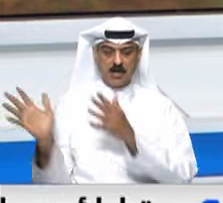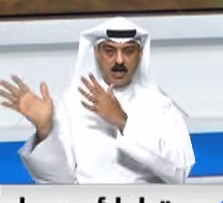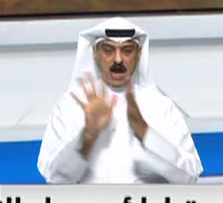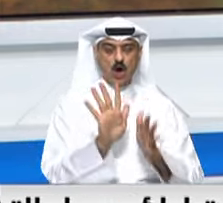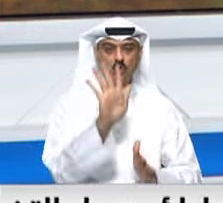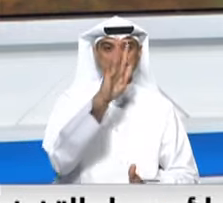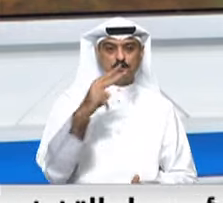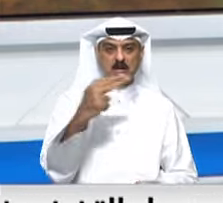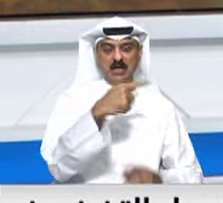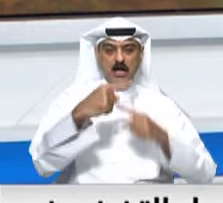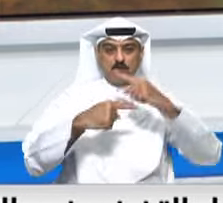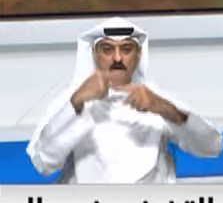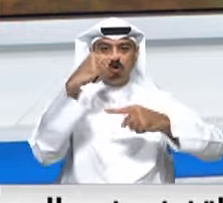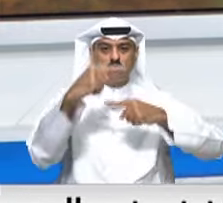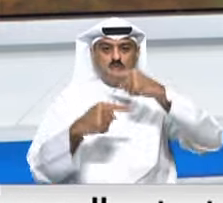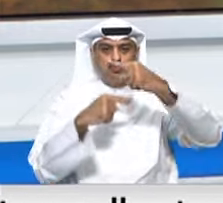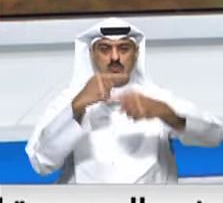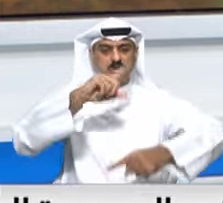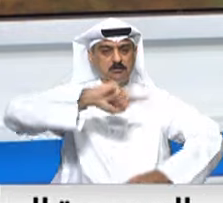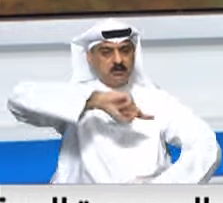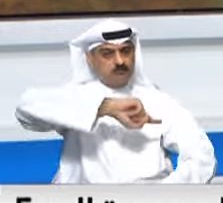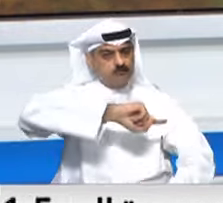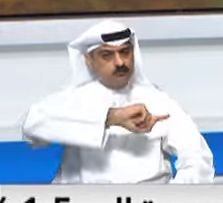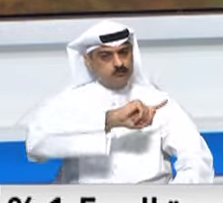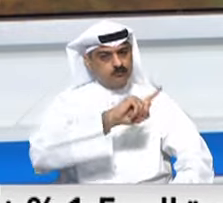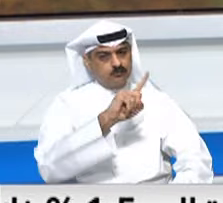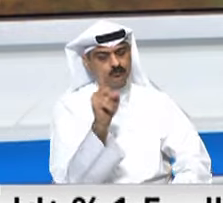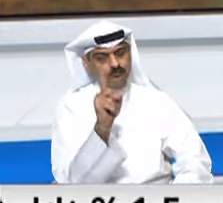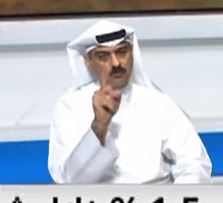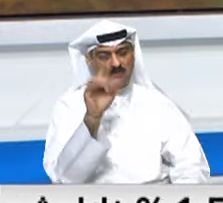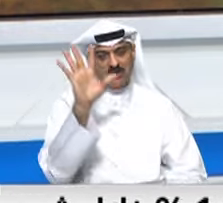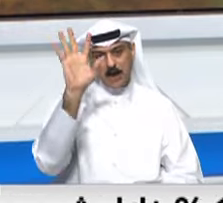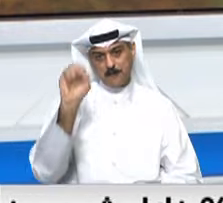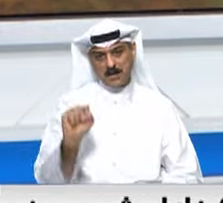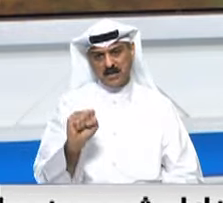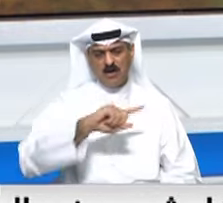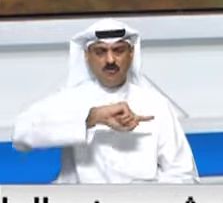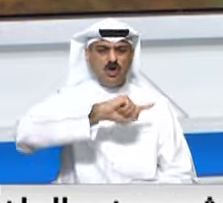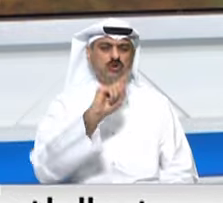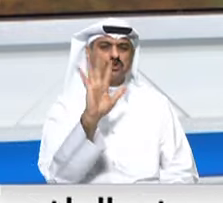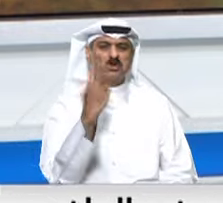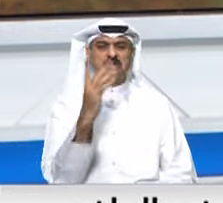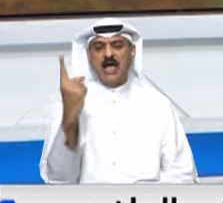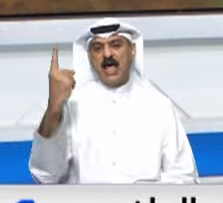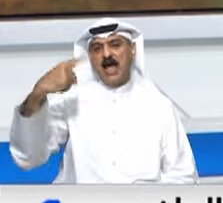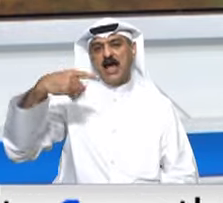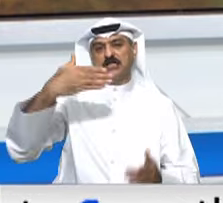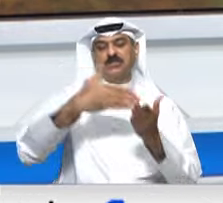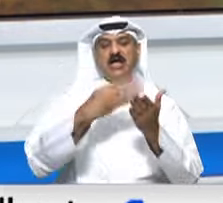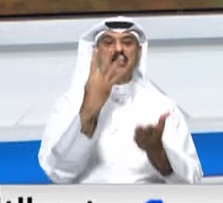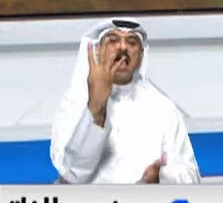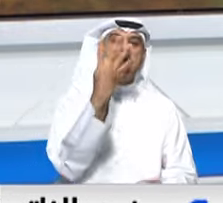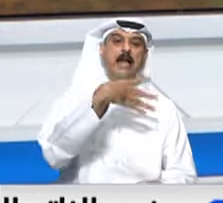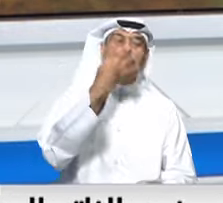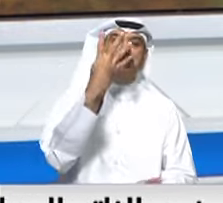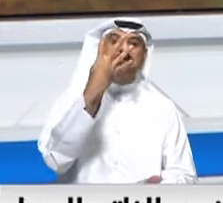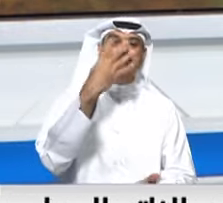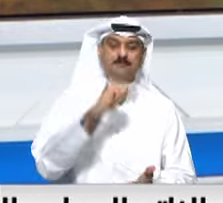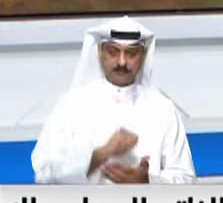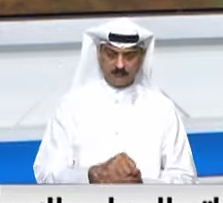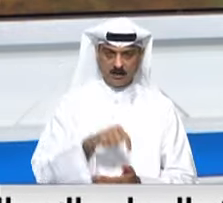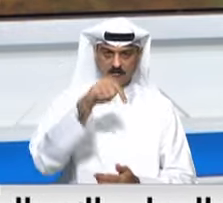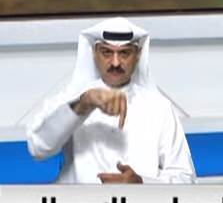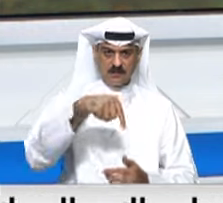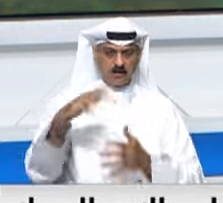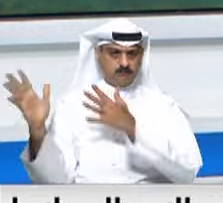الغربي راح يستمر ويانه وراح ينشط على فترات خلال فتره المساء وسرعته راح تتراوح ما بين الع الى ال 40 م في الساحه واغلب